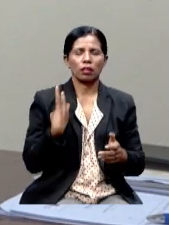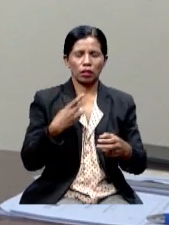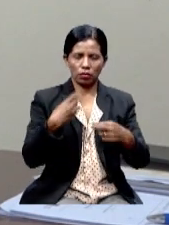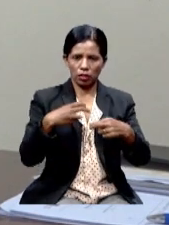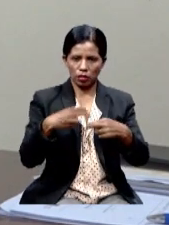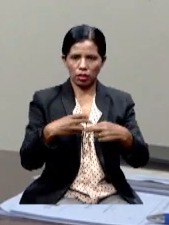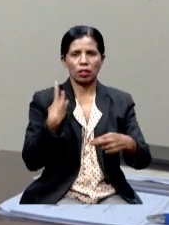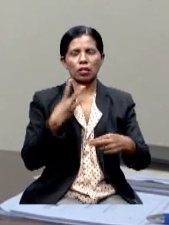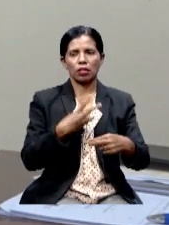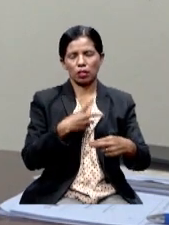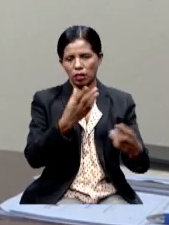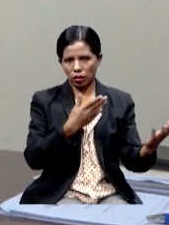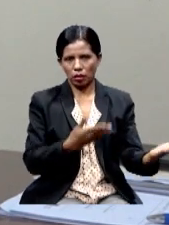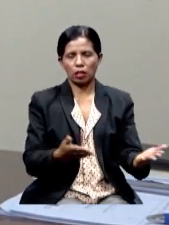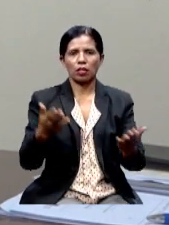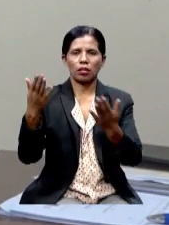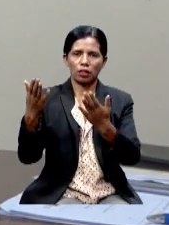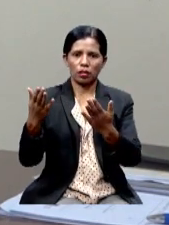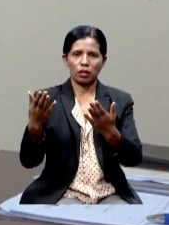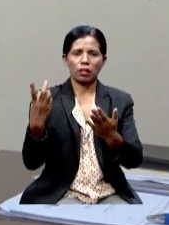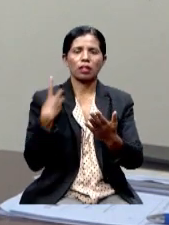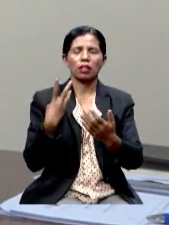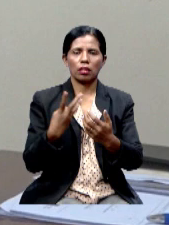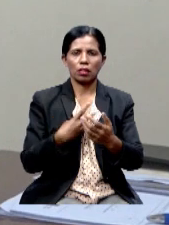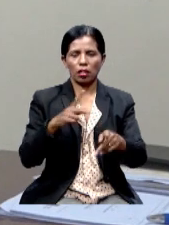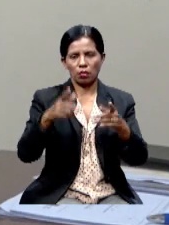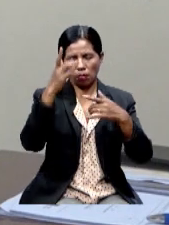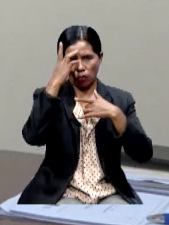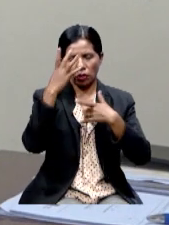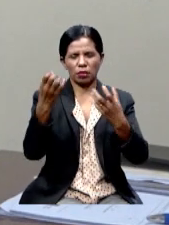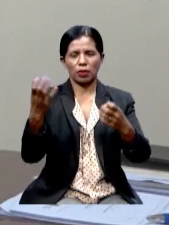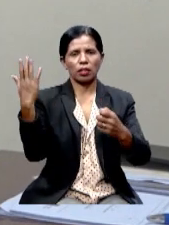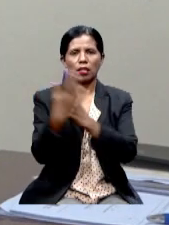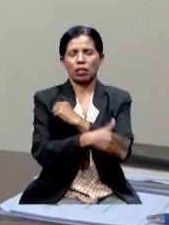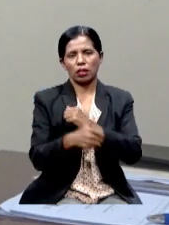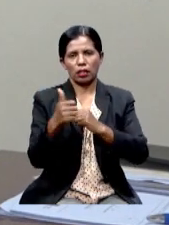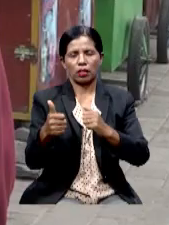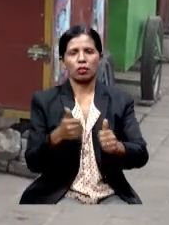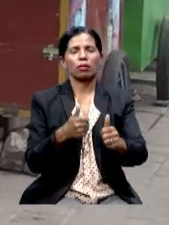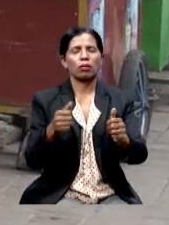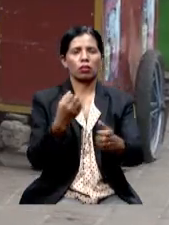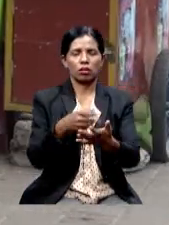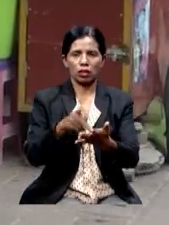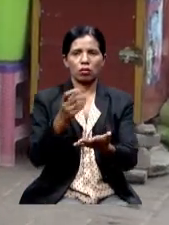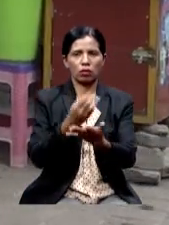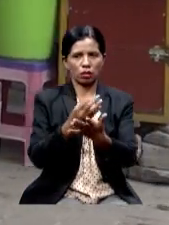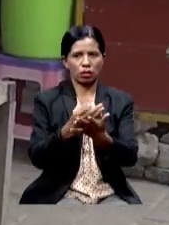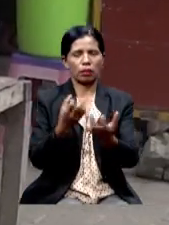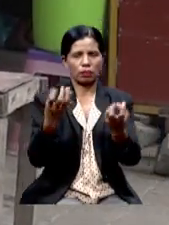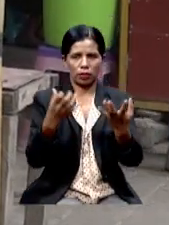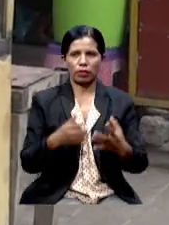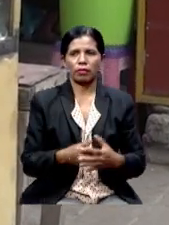kita hari dadangun kata kita haru kau dadangun hela ita ninia paciente barak hal tratamento era liu ho custo ne be ke bo. Produto alimentar